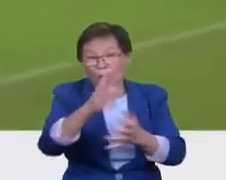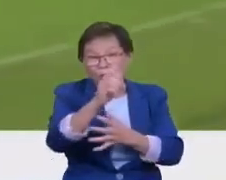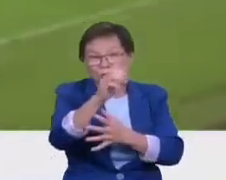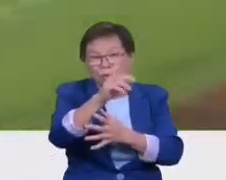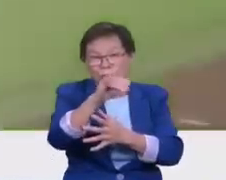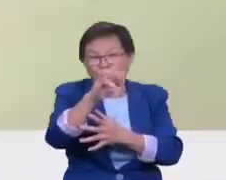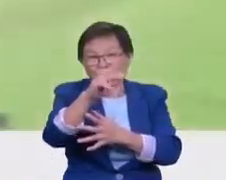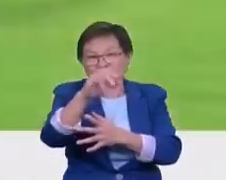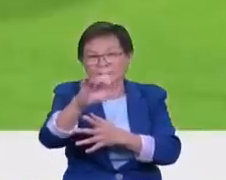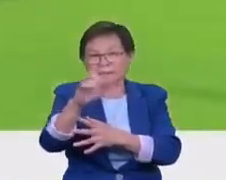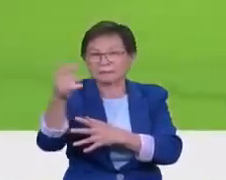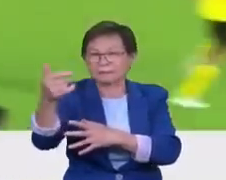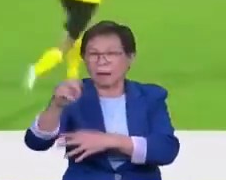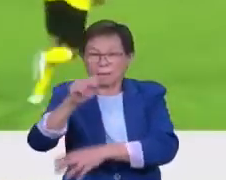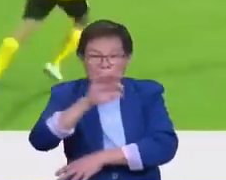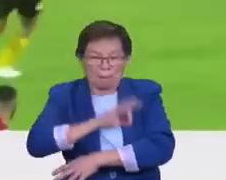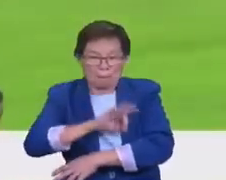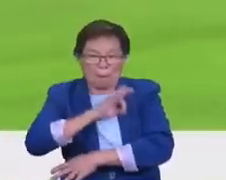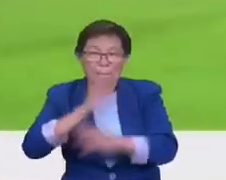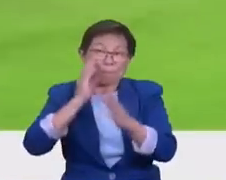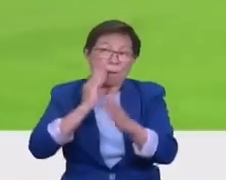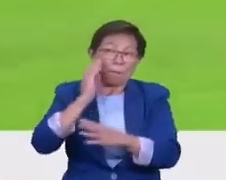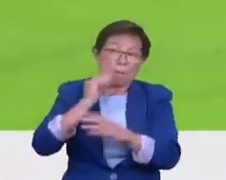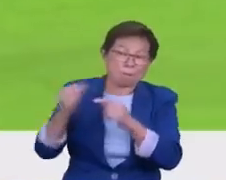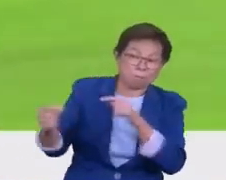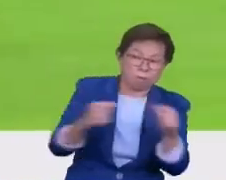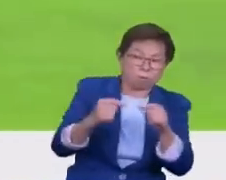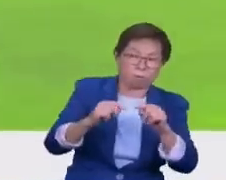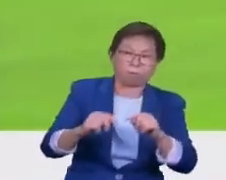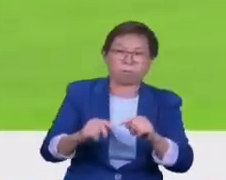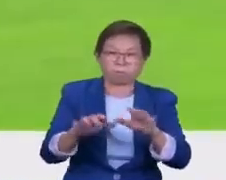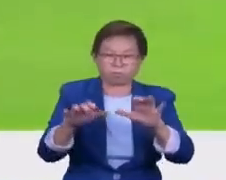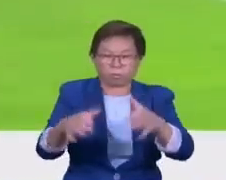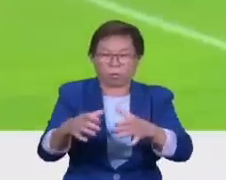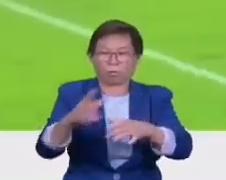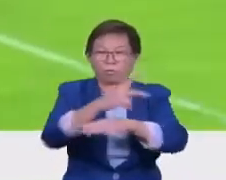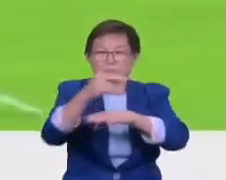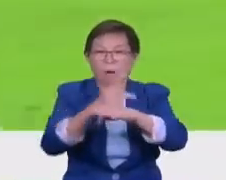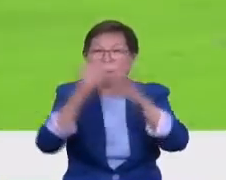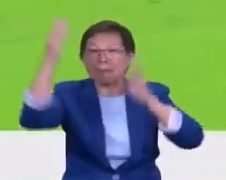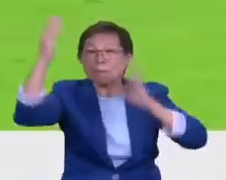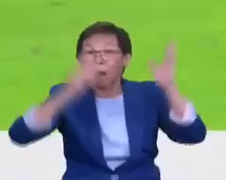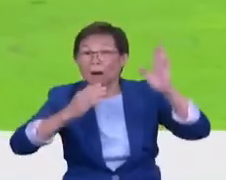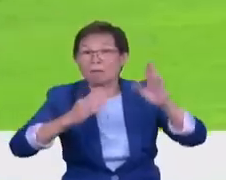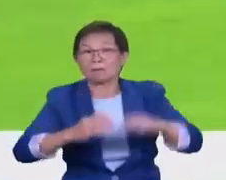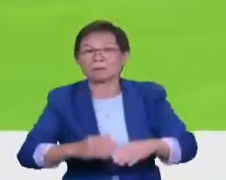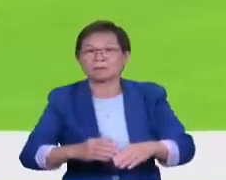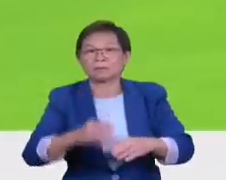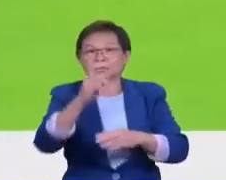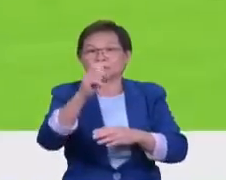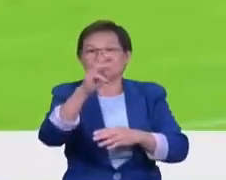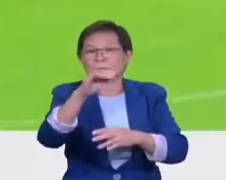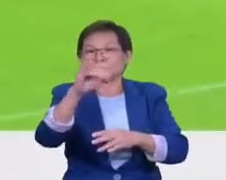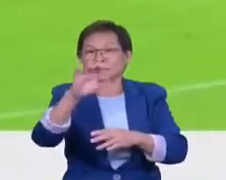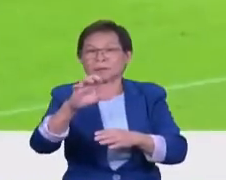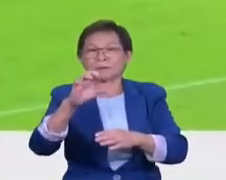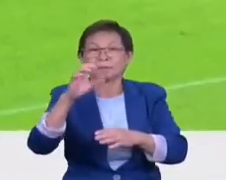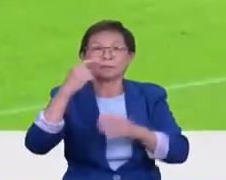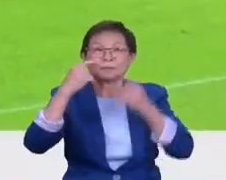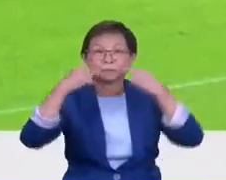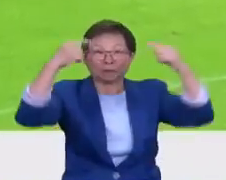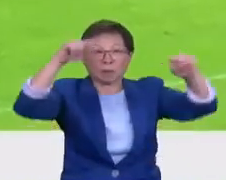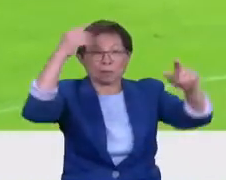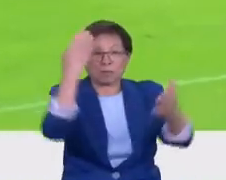Tan memanfaatkan sepenuhnya pengalaman beraksi dalam skuad kebangsaan jelasnya Dominik berjaya membuktikan